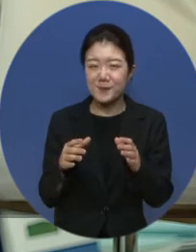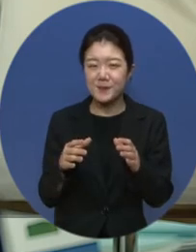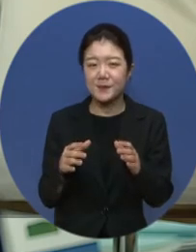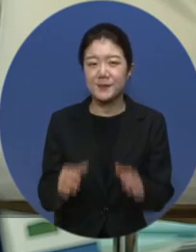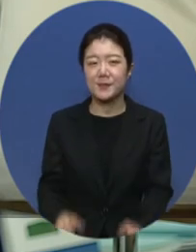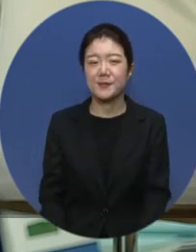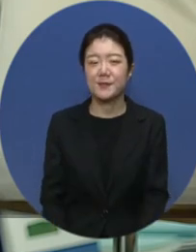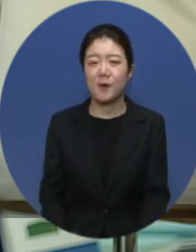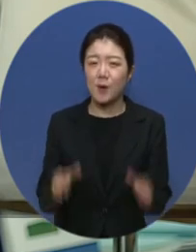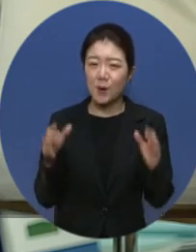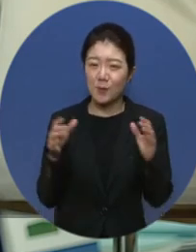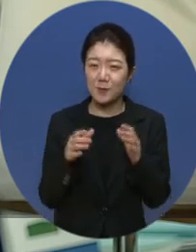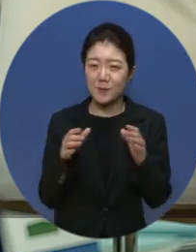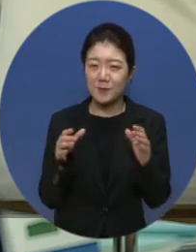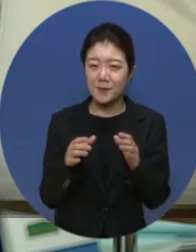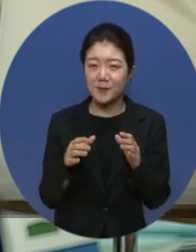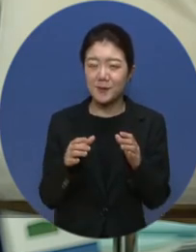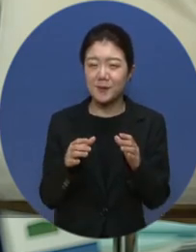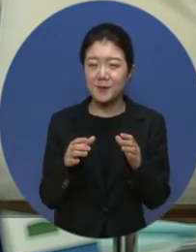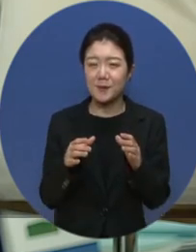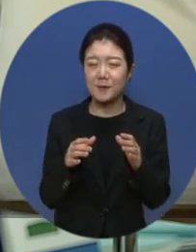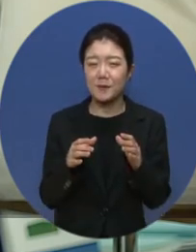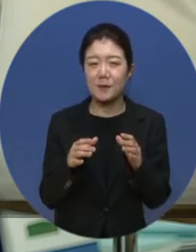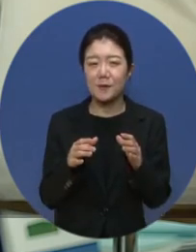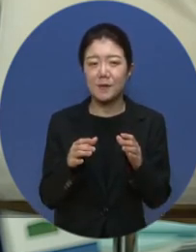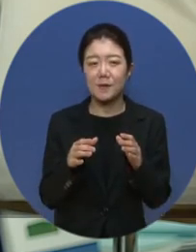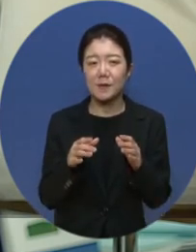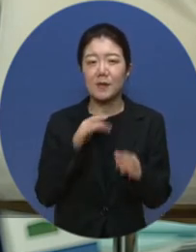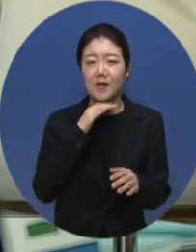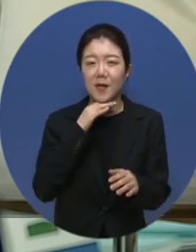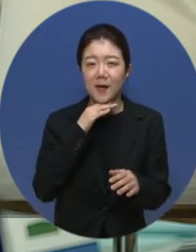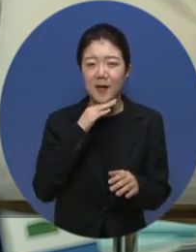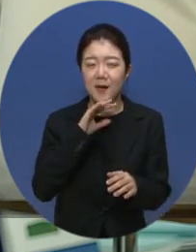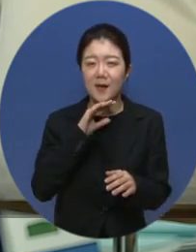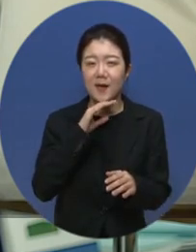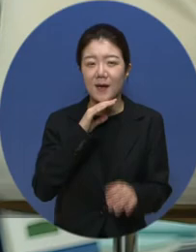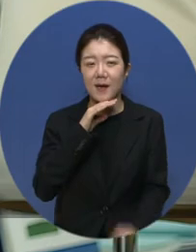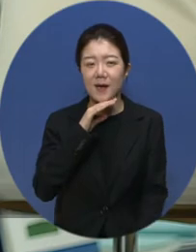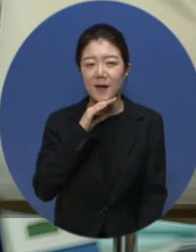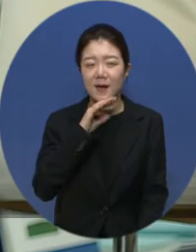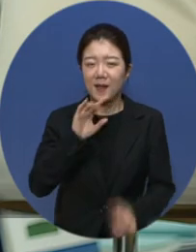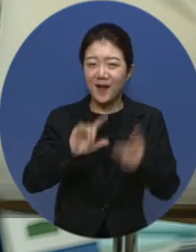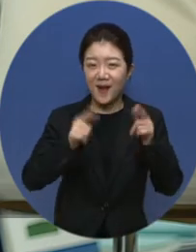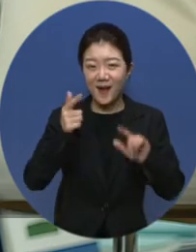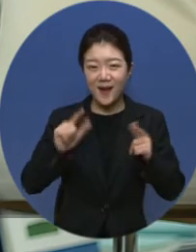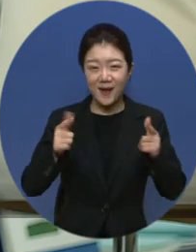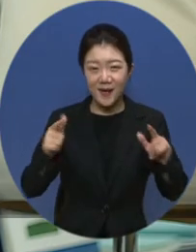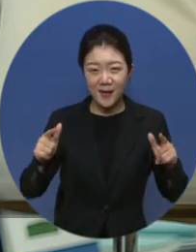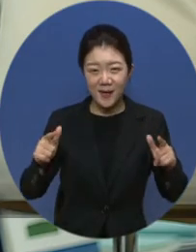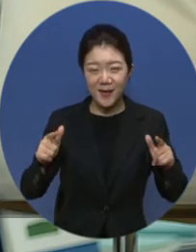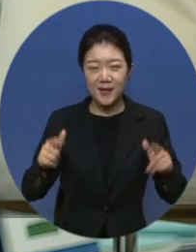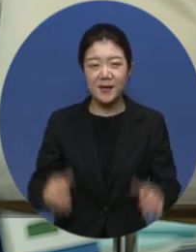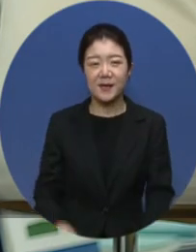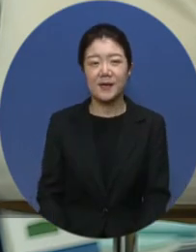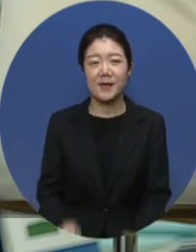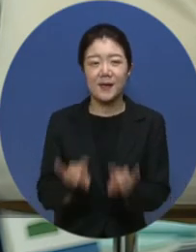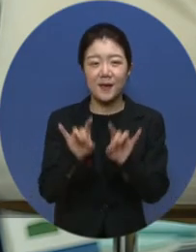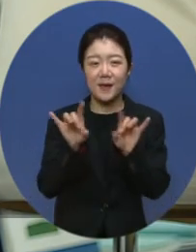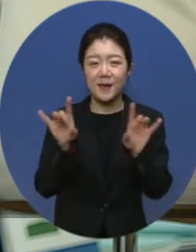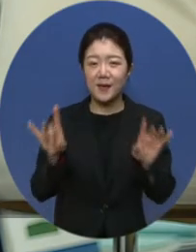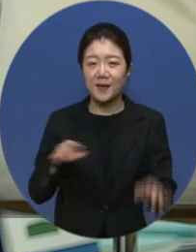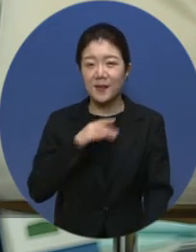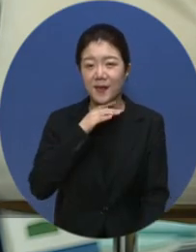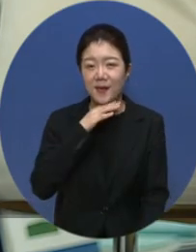이제 모으다 보니까 어떻게 하다 보니까 나이대들이 다 다른 거예요. 그래서 각자가